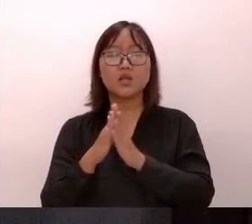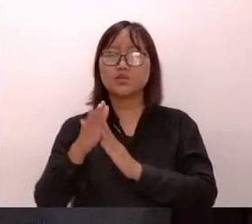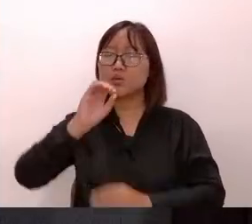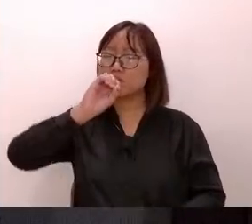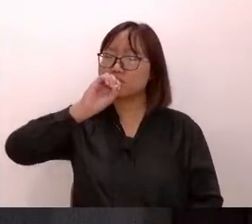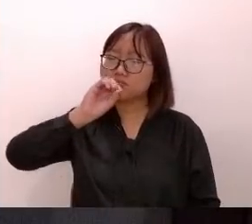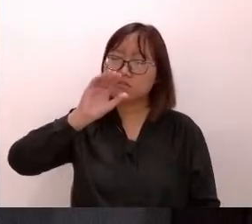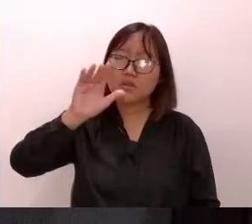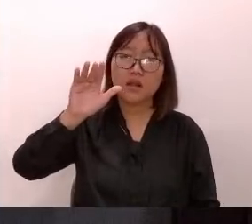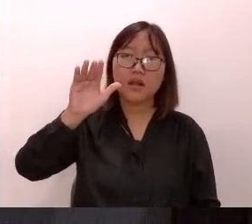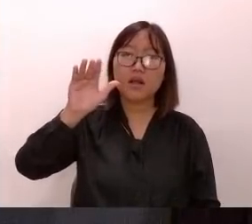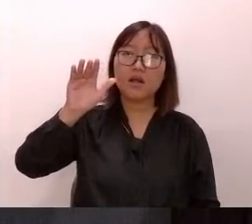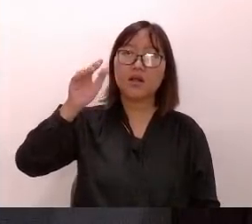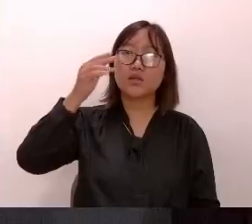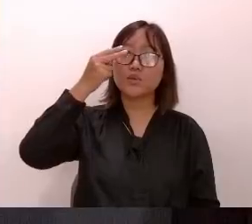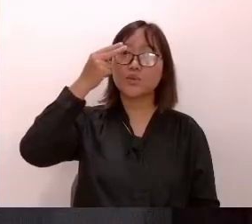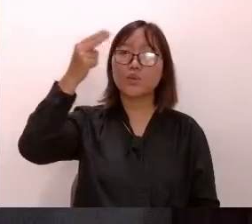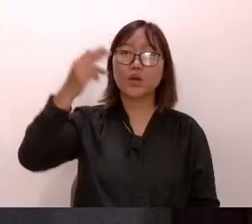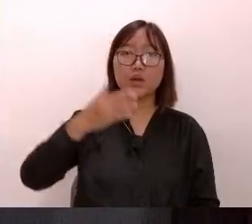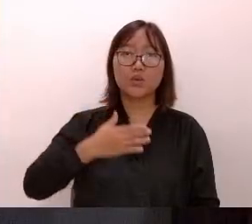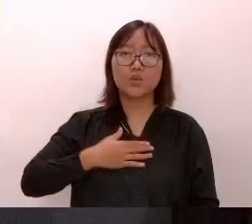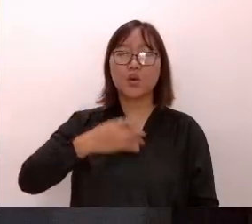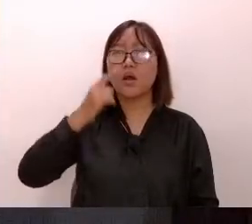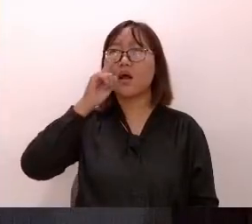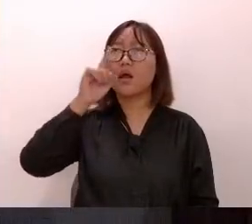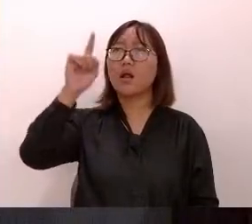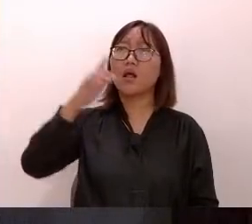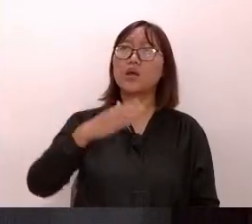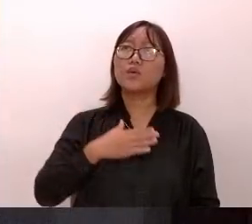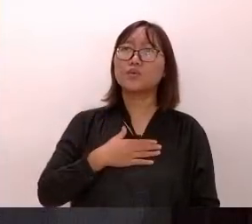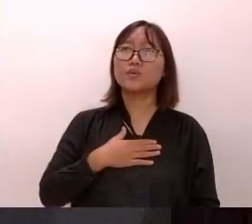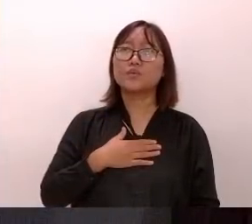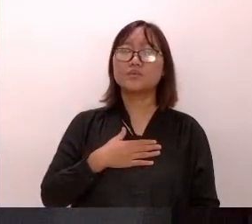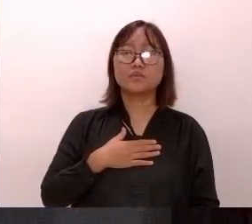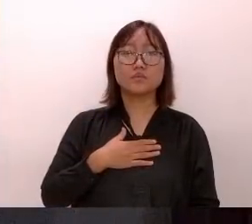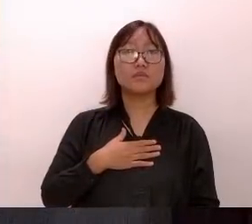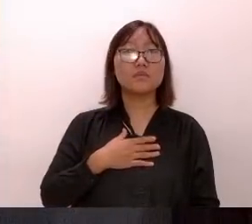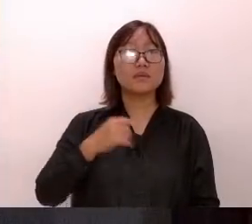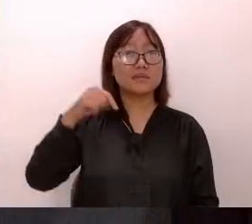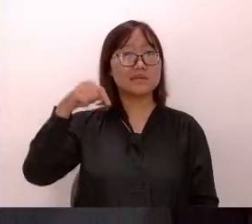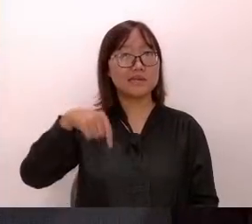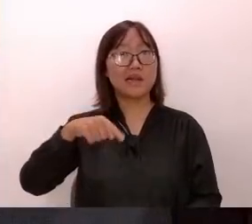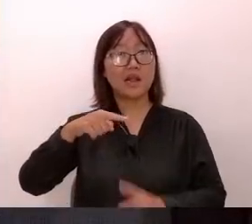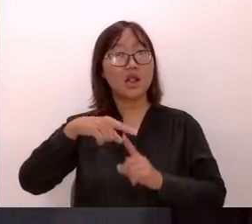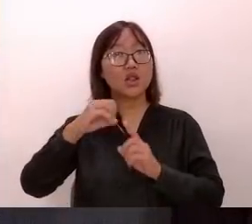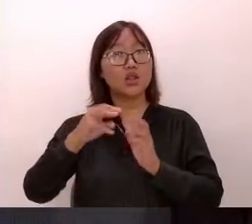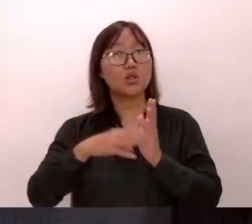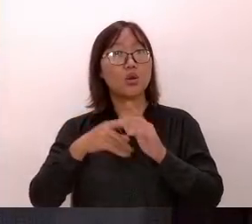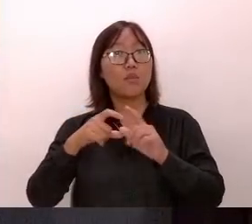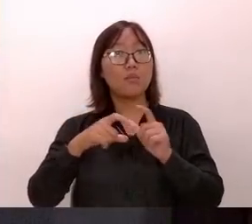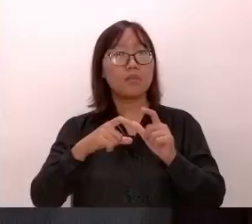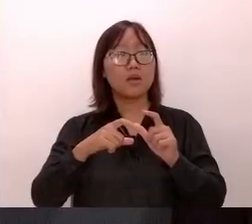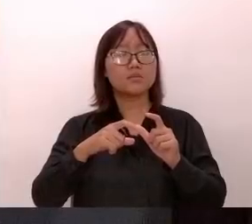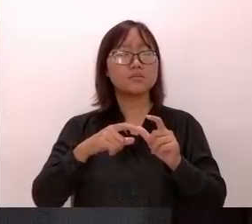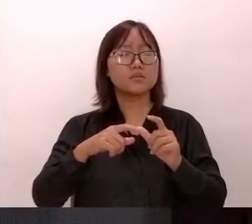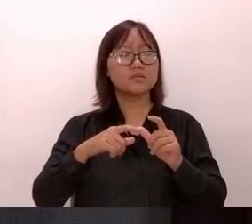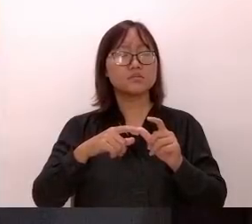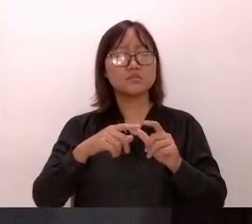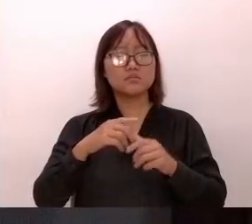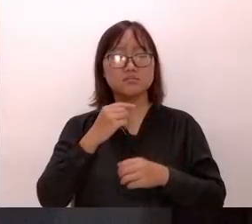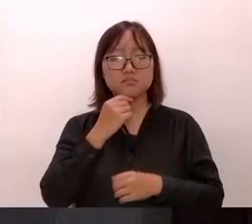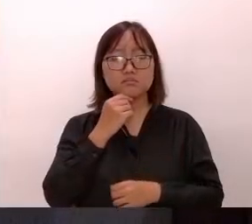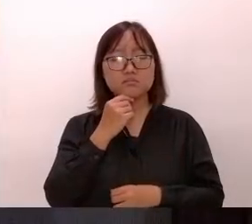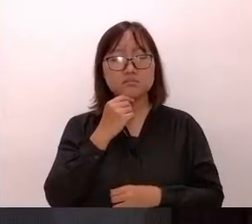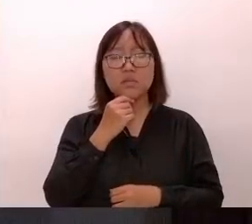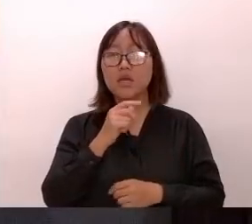kita semua yang hadir di sini sekarang ini dengan berkata Berbahagia lah mereka yang tidak melihat namun percaya